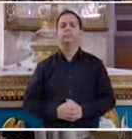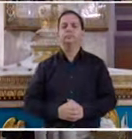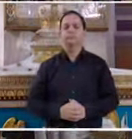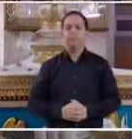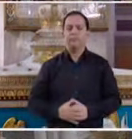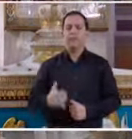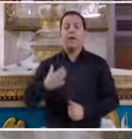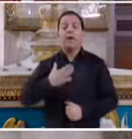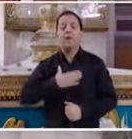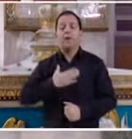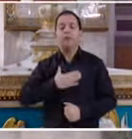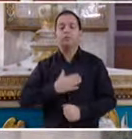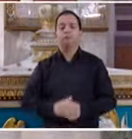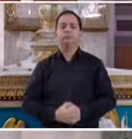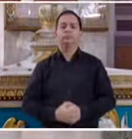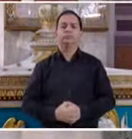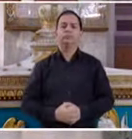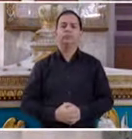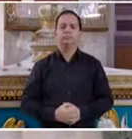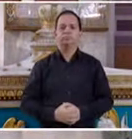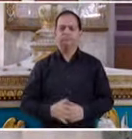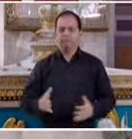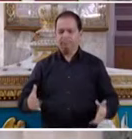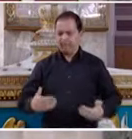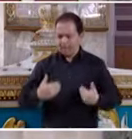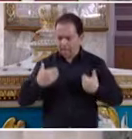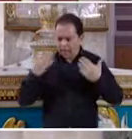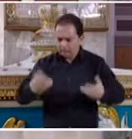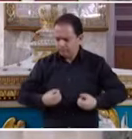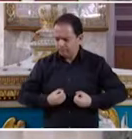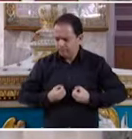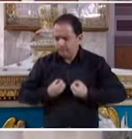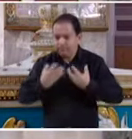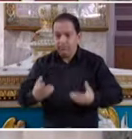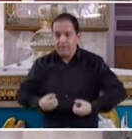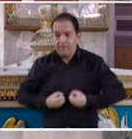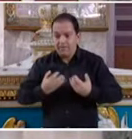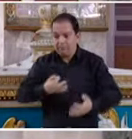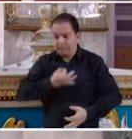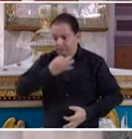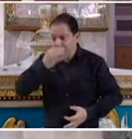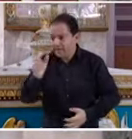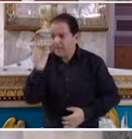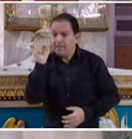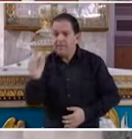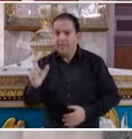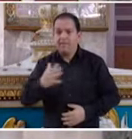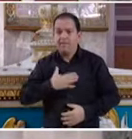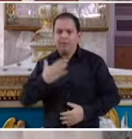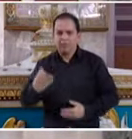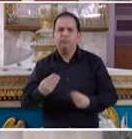Ευχαριστώ. Η εξωτερική εκδήλωση και η λεκτική εκφορά μια στάσεως